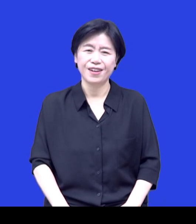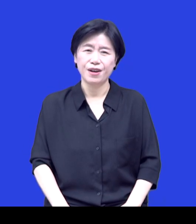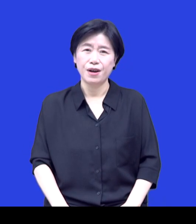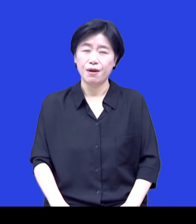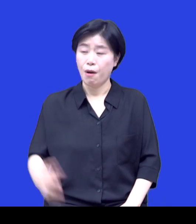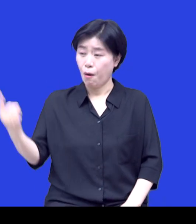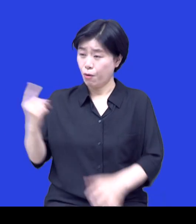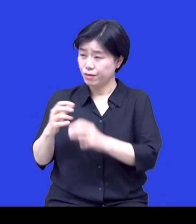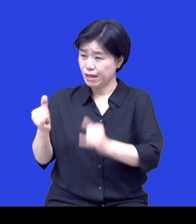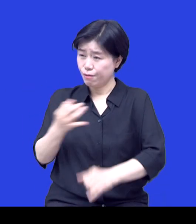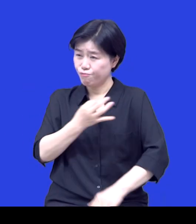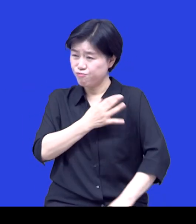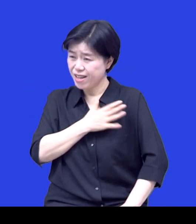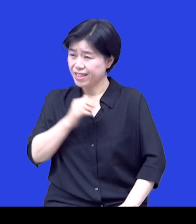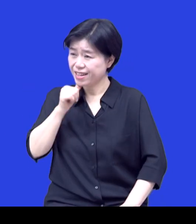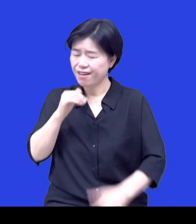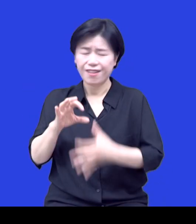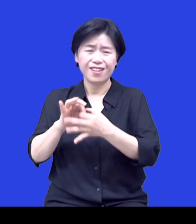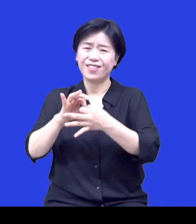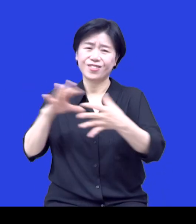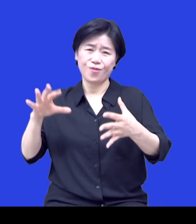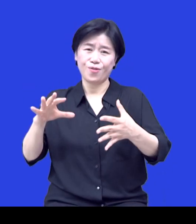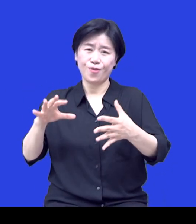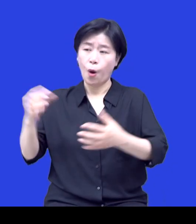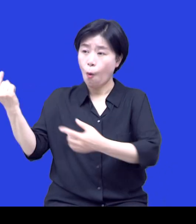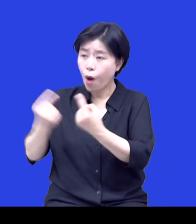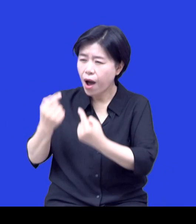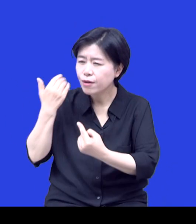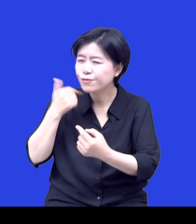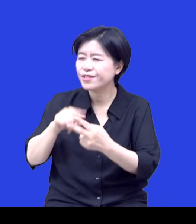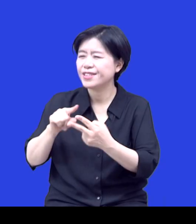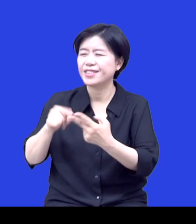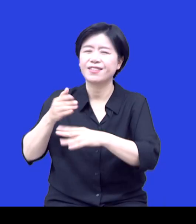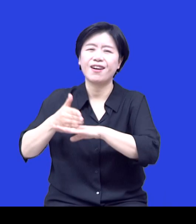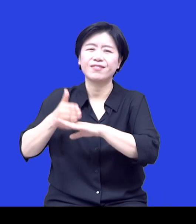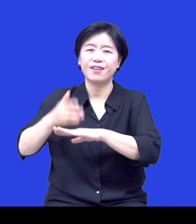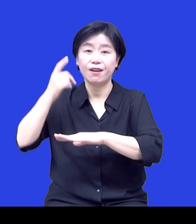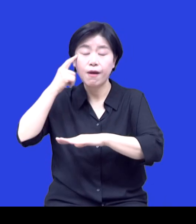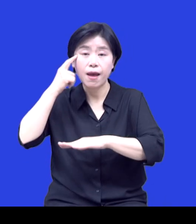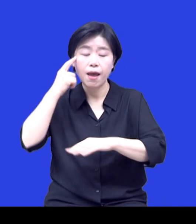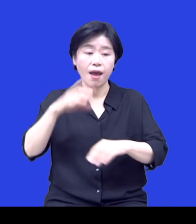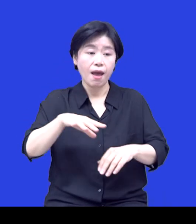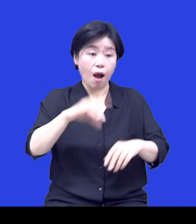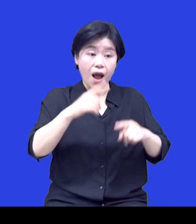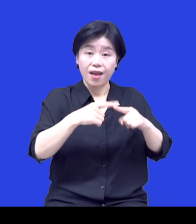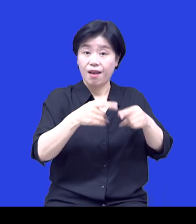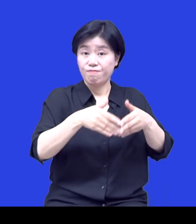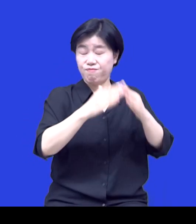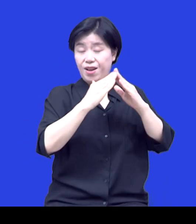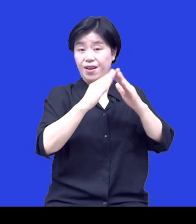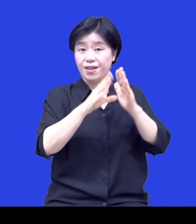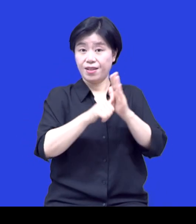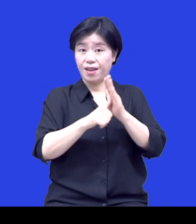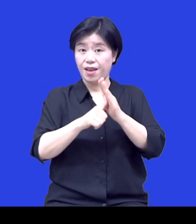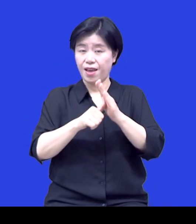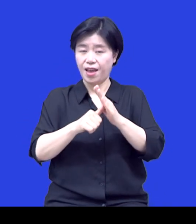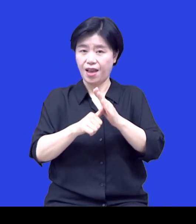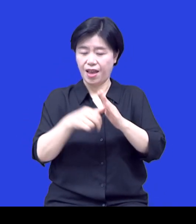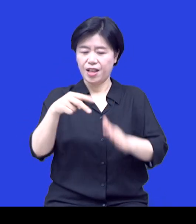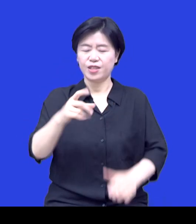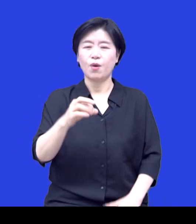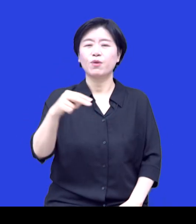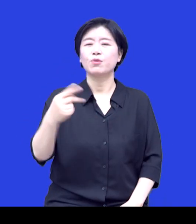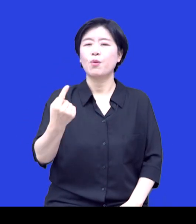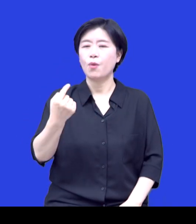고마워. 그러면서 철이 들었죠. 예. 너무너무 감사하고 그때 목사님 그럼 좀 40대였어요? 그때가?